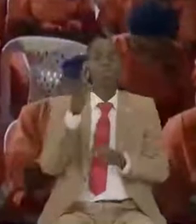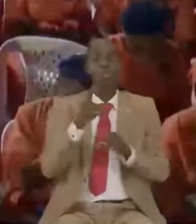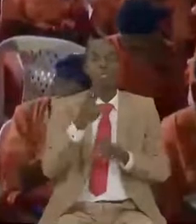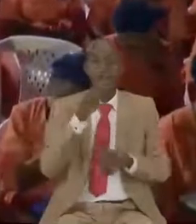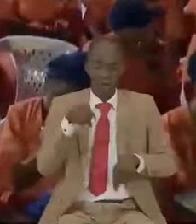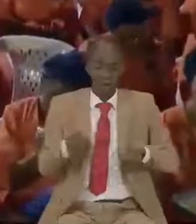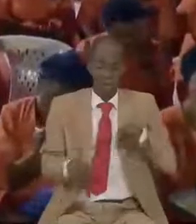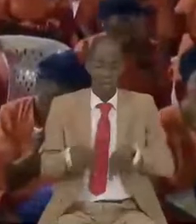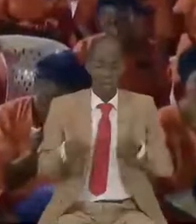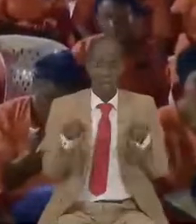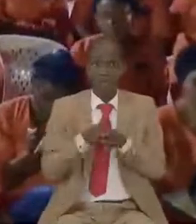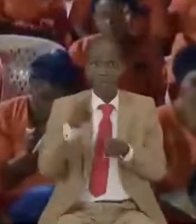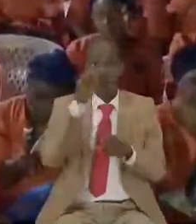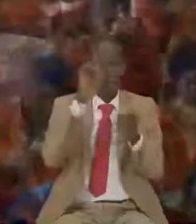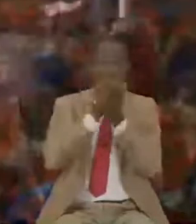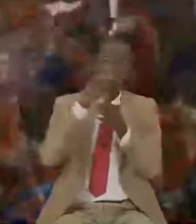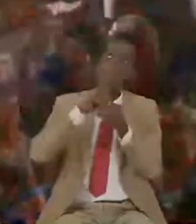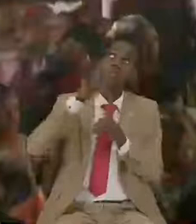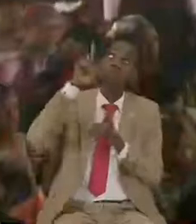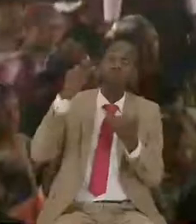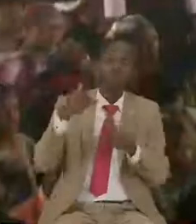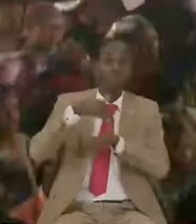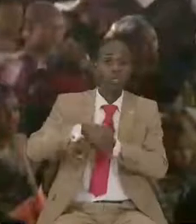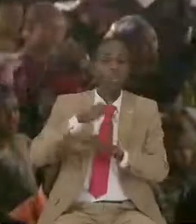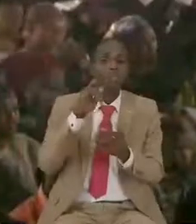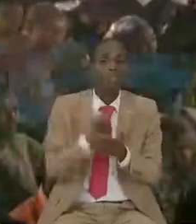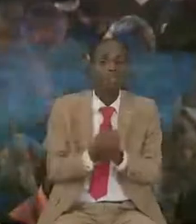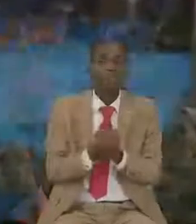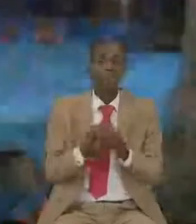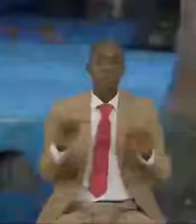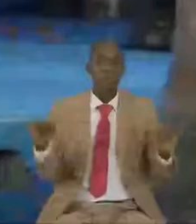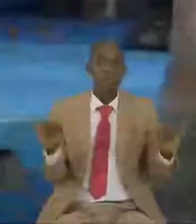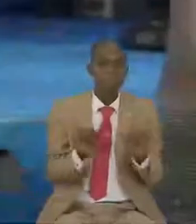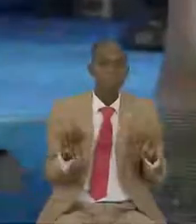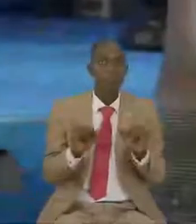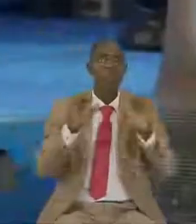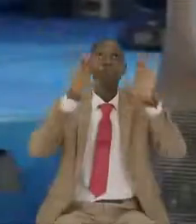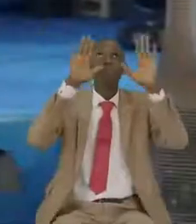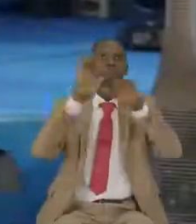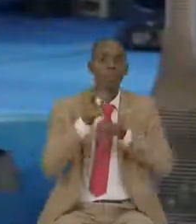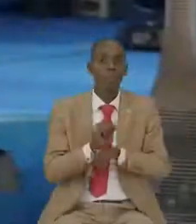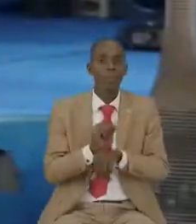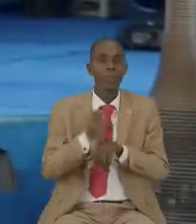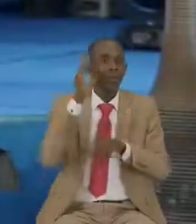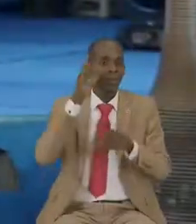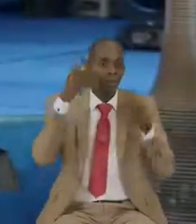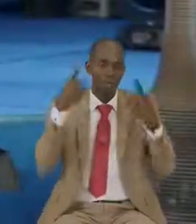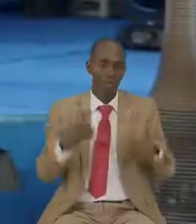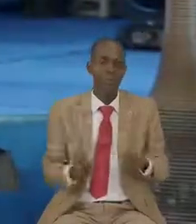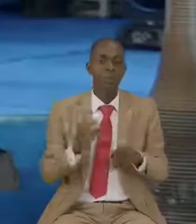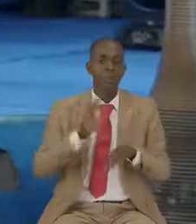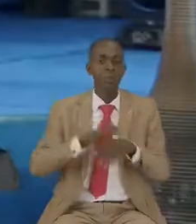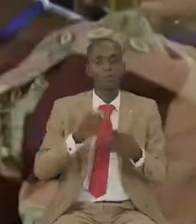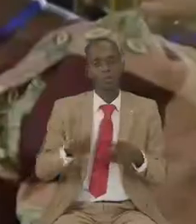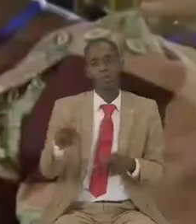vont s'ouvrir. Si vous êtes paralysé, comme vous croyez au Seigneur ce soir, ce